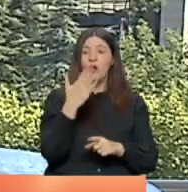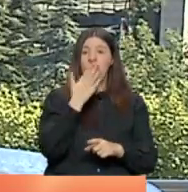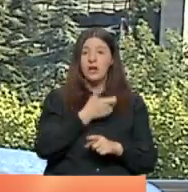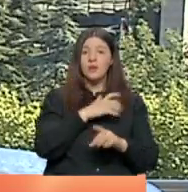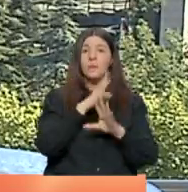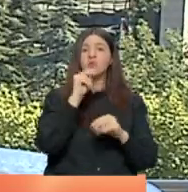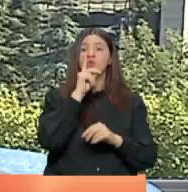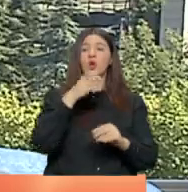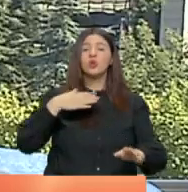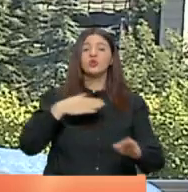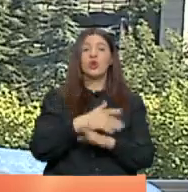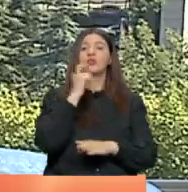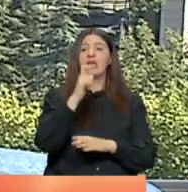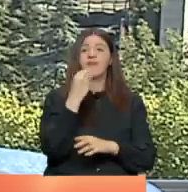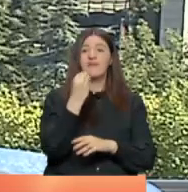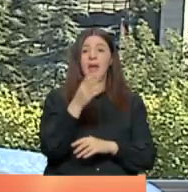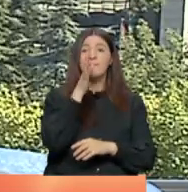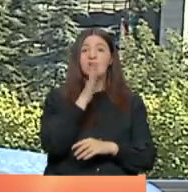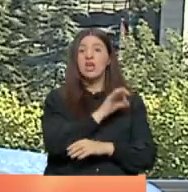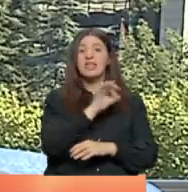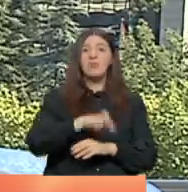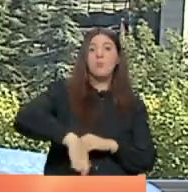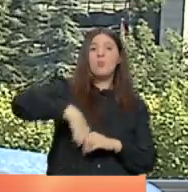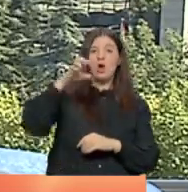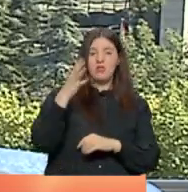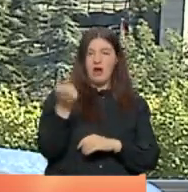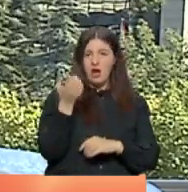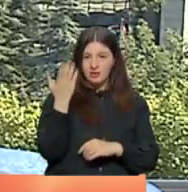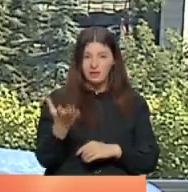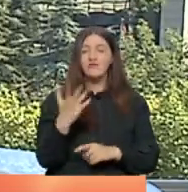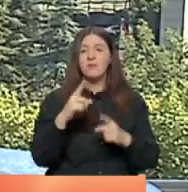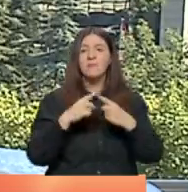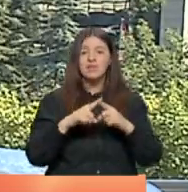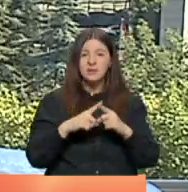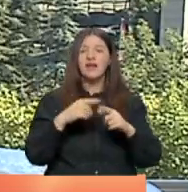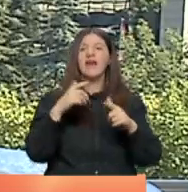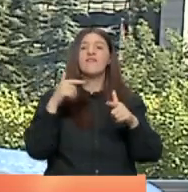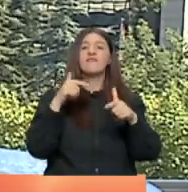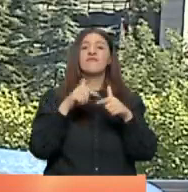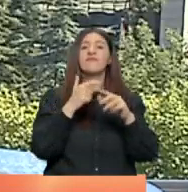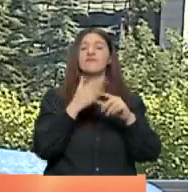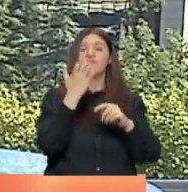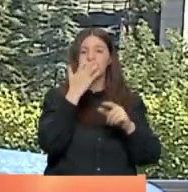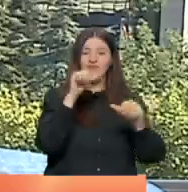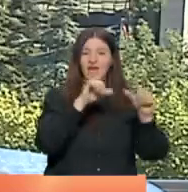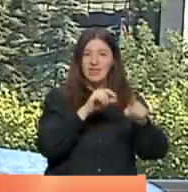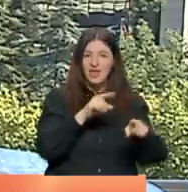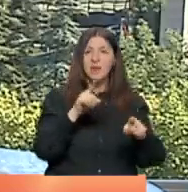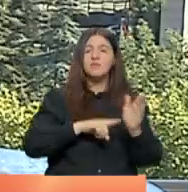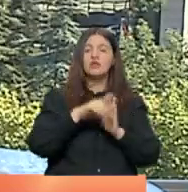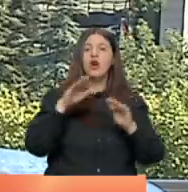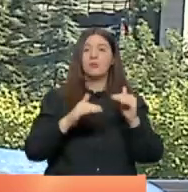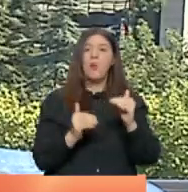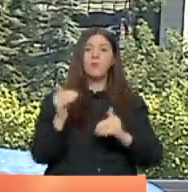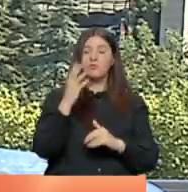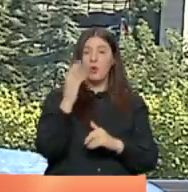tüm soruları doğru yanıtlayarak 500 tam puan aldı ve matematik ve fen bilimlerinde başarı ortalaması